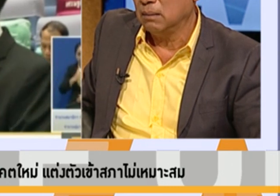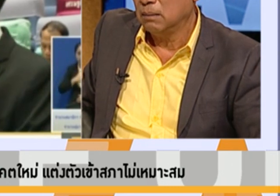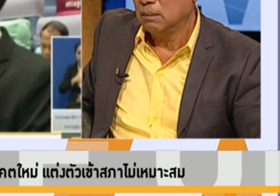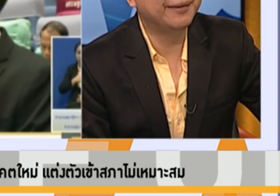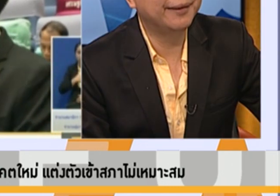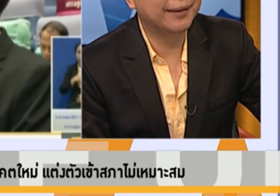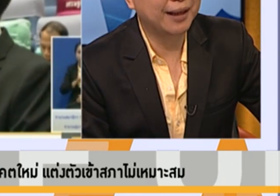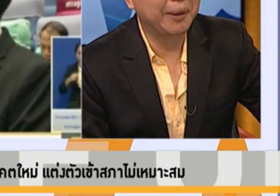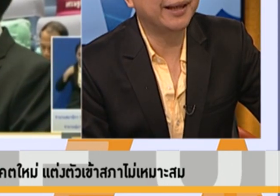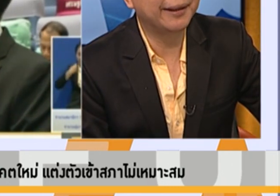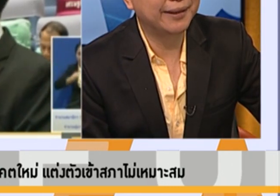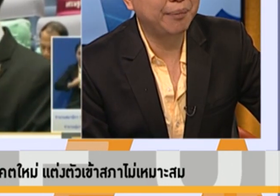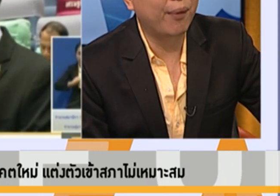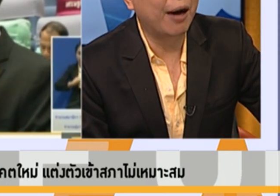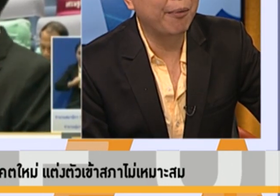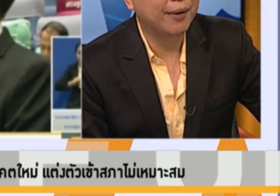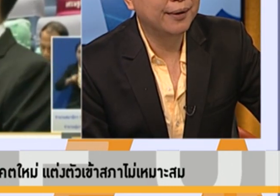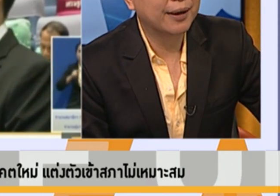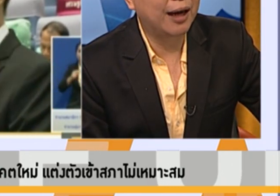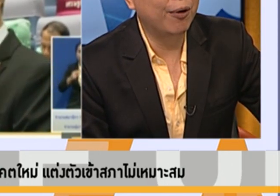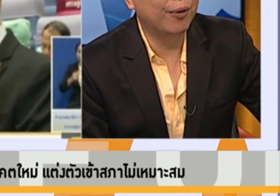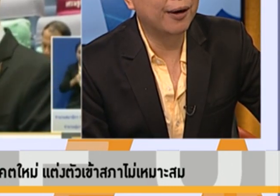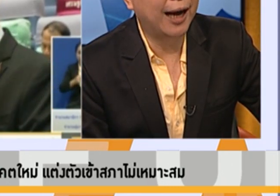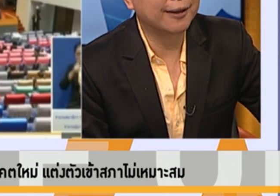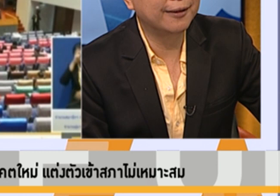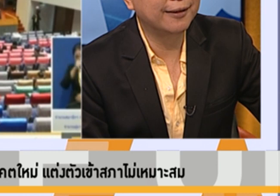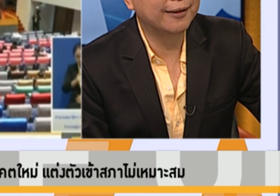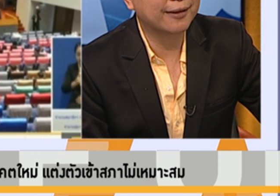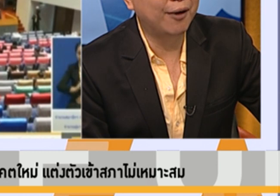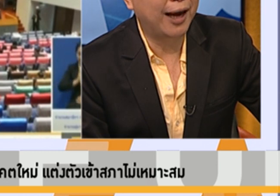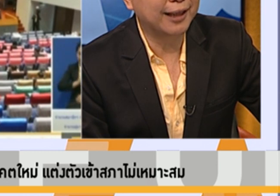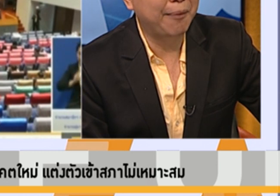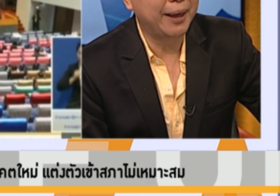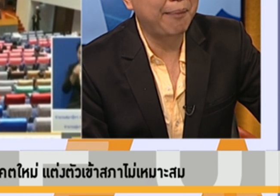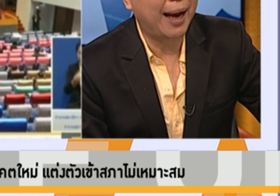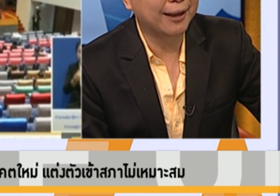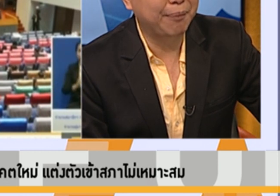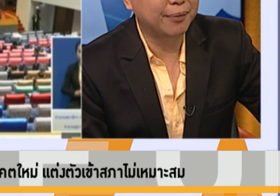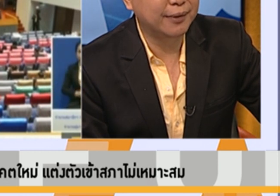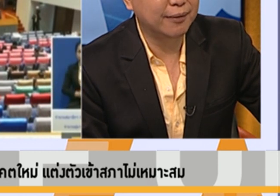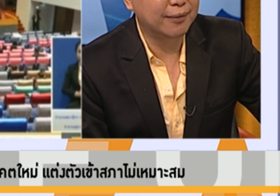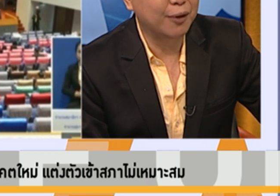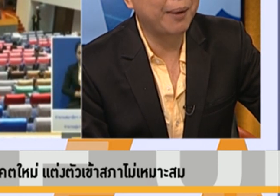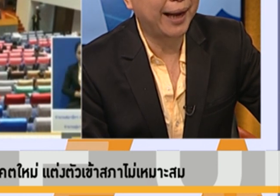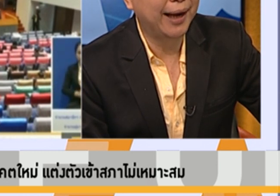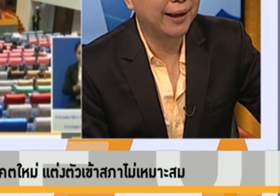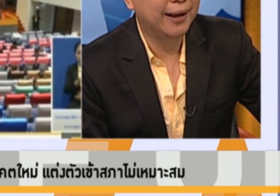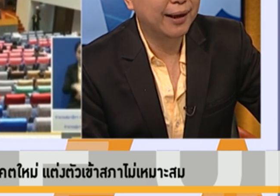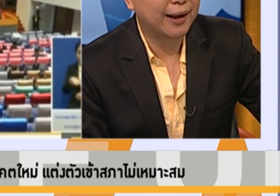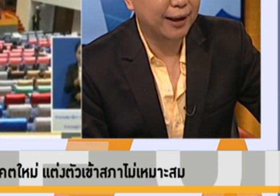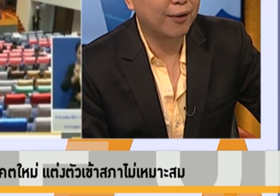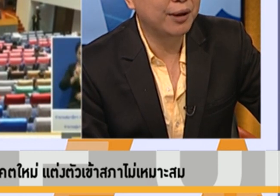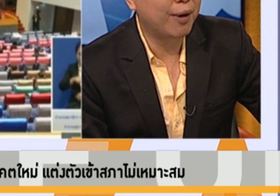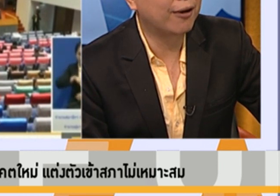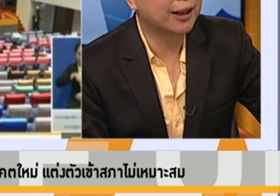ากเนี่ย เขาไม่คิด เลยหรอ เขาไม่คิด เพราะว่าเด็กรุ่นใหม่เนี่ย เขา ถือเรื่องนี้ป่ะ เขาอาจจะไม่ได้มากับเด็กรุ่นใหม่ไง ครับ